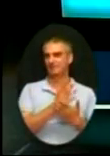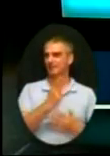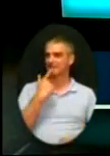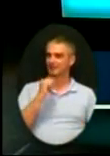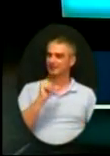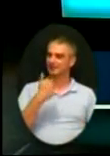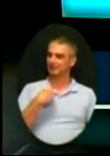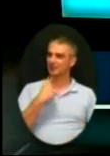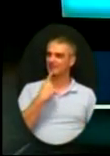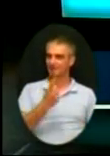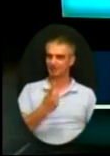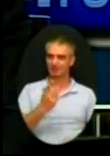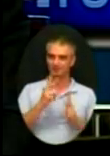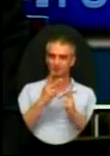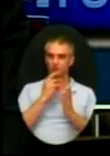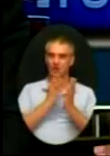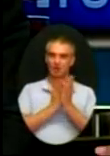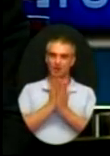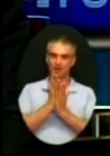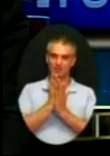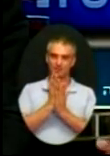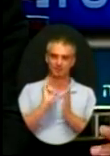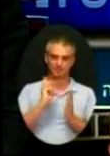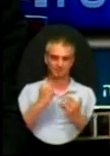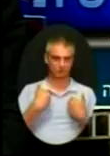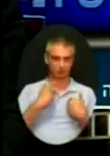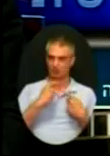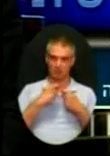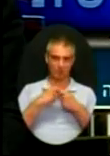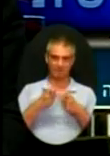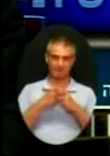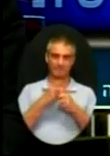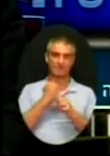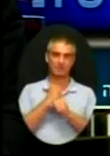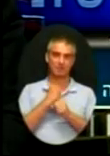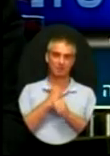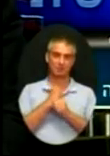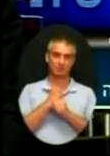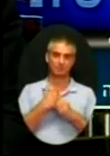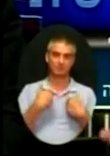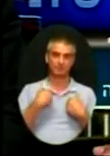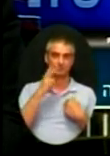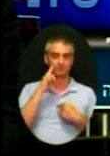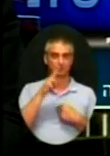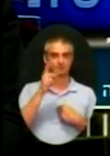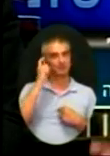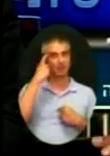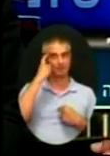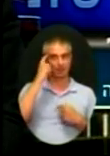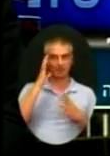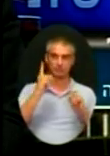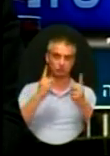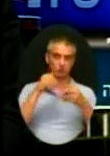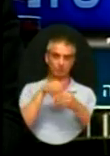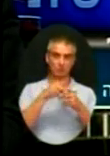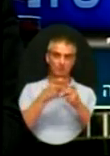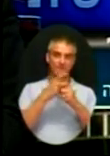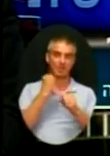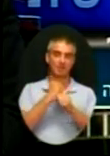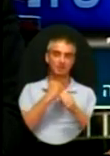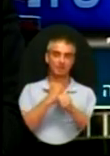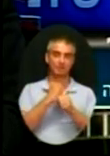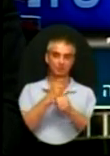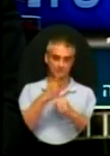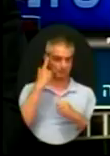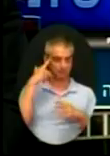כל אני חייב לומר לך בצורה כנה, כמי שאינו חבר מפלגת העבודה, שאני מסתכל בדאגה על מה שקורה בתוך מפלגת